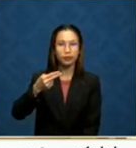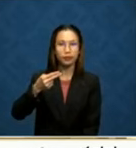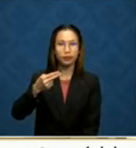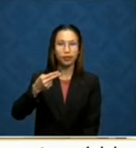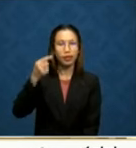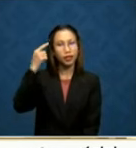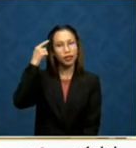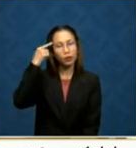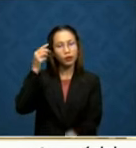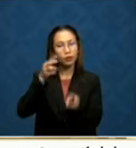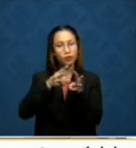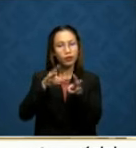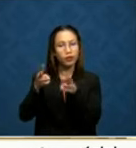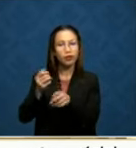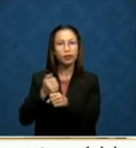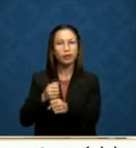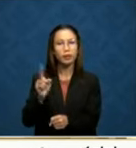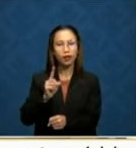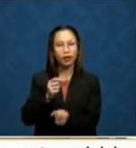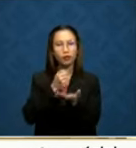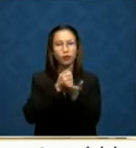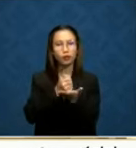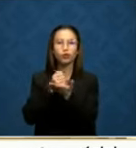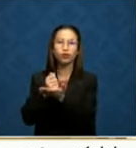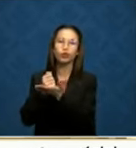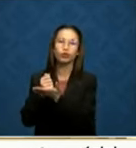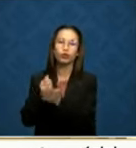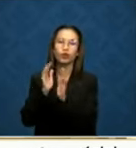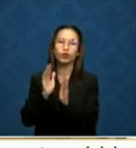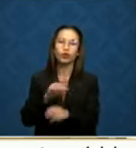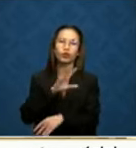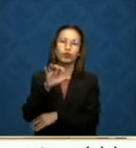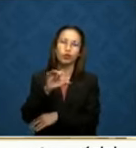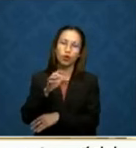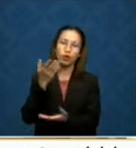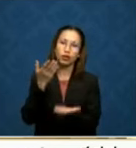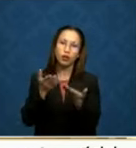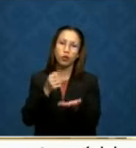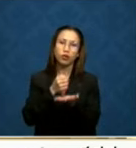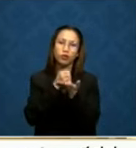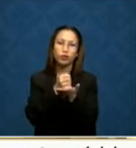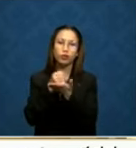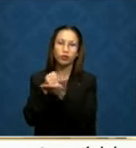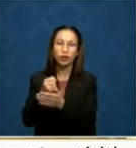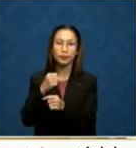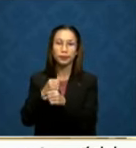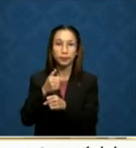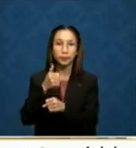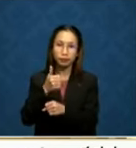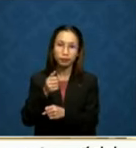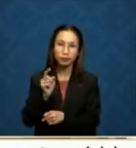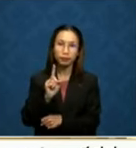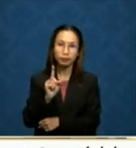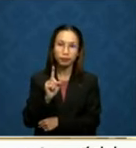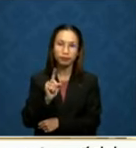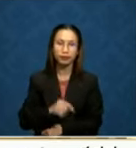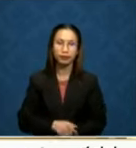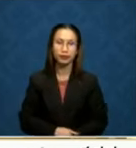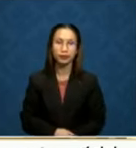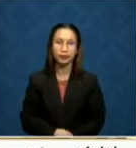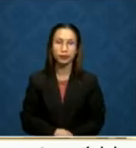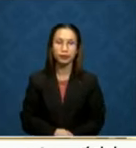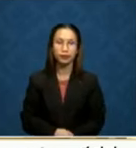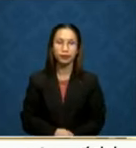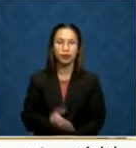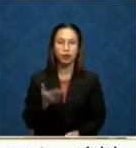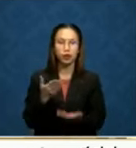ยัไงได้บ้ครัท่อาจพอช่วยเหลือผู้บริโภคไปกระบอกเสีงหอส่งเสีงให้เขาก็ได้อย่น้อยยื่